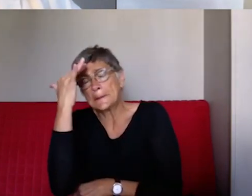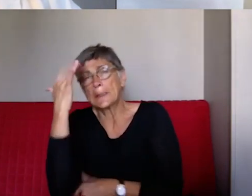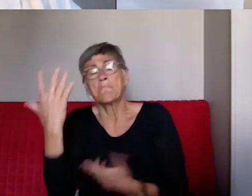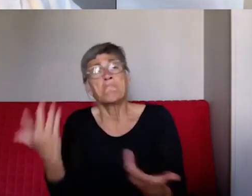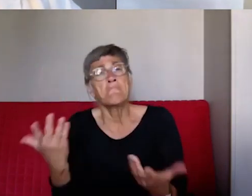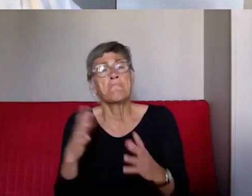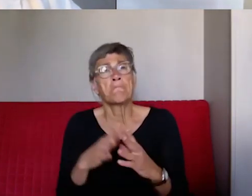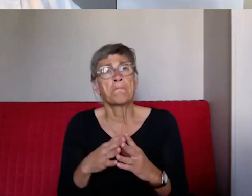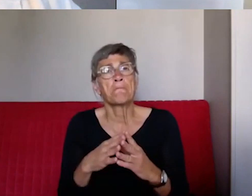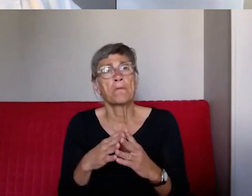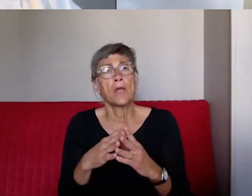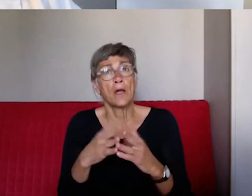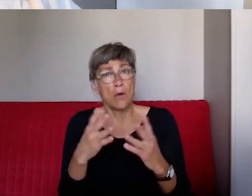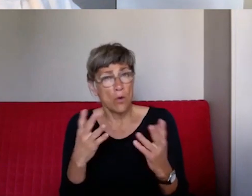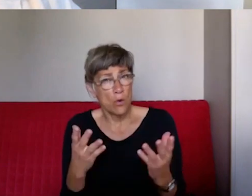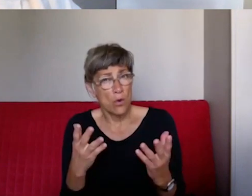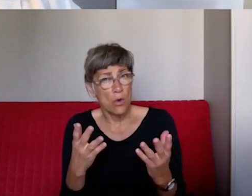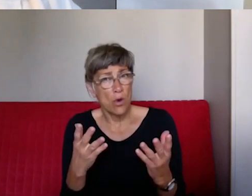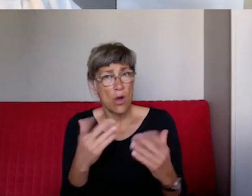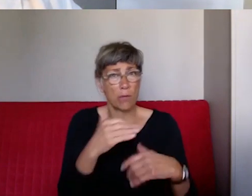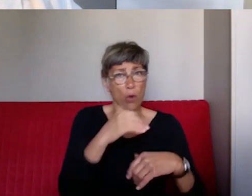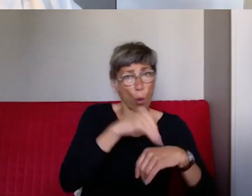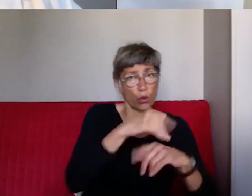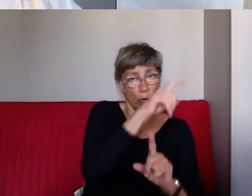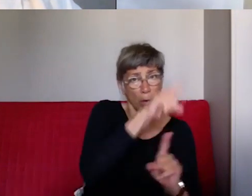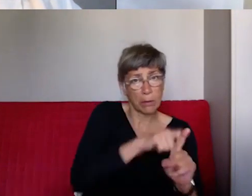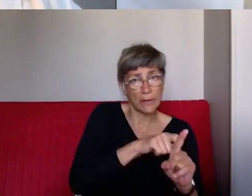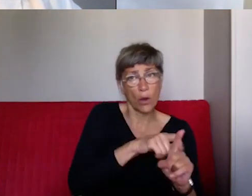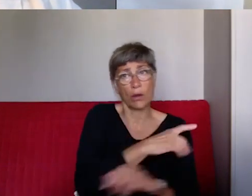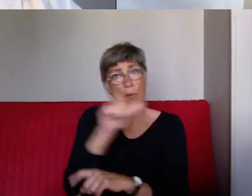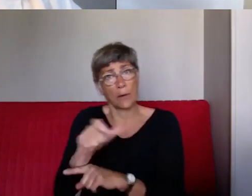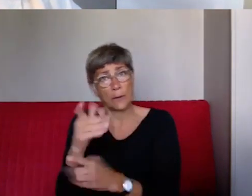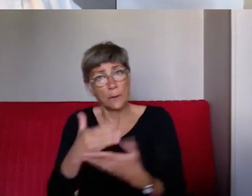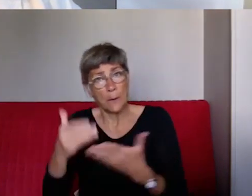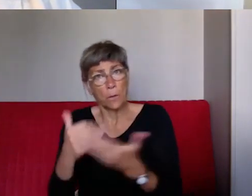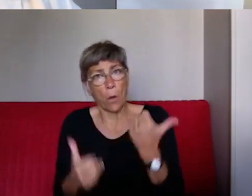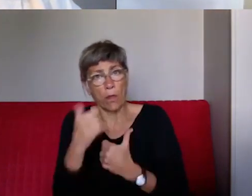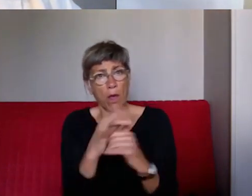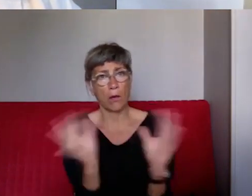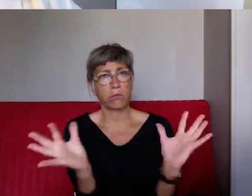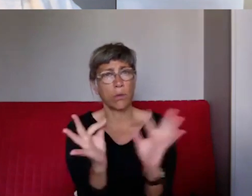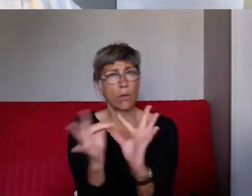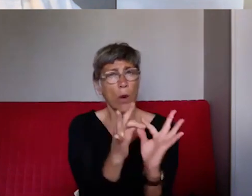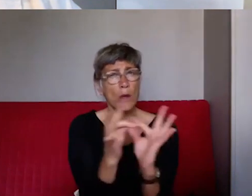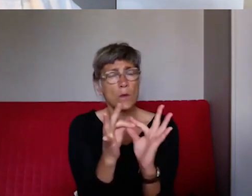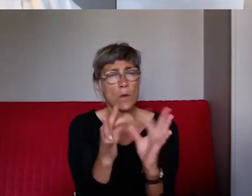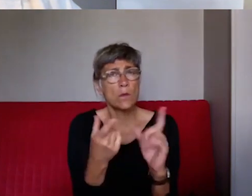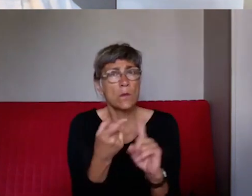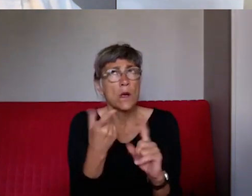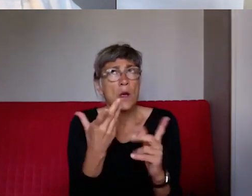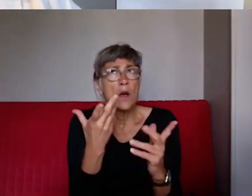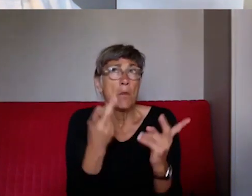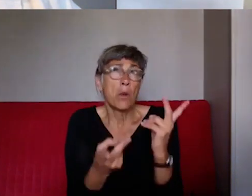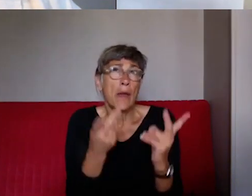de relations particulières entre le consultant et la personne en situation de handicap pour ce bilan de compétences, est-ce qu'on peut